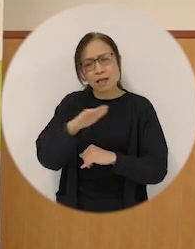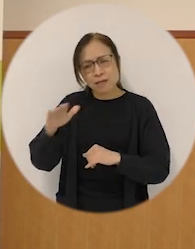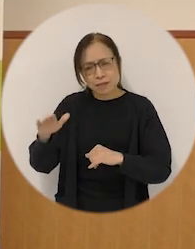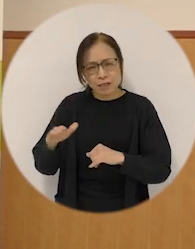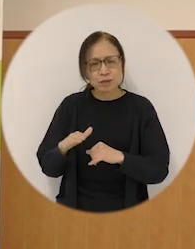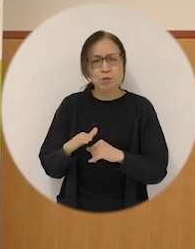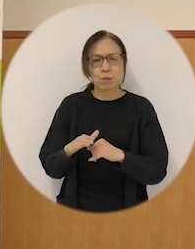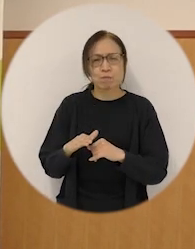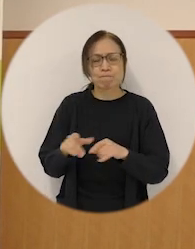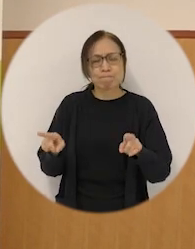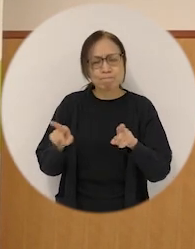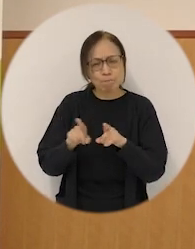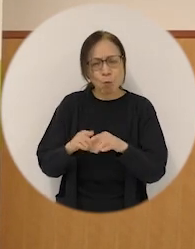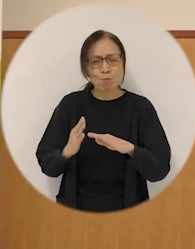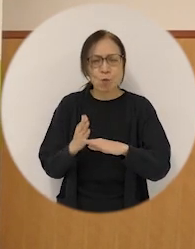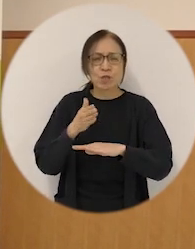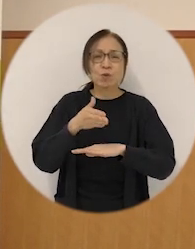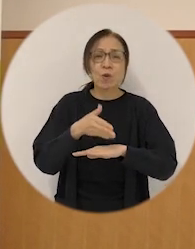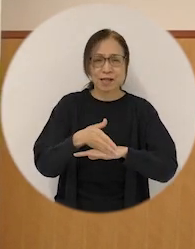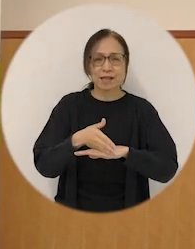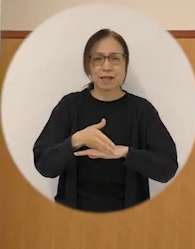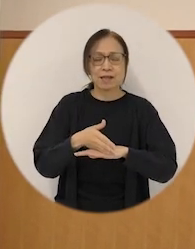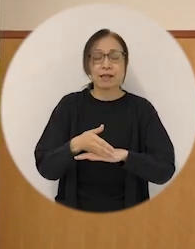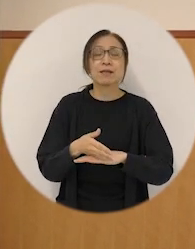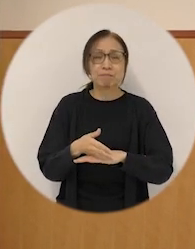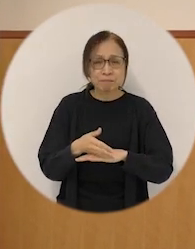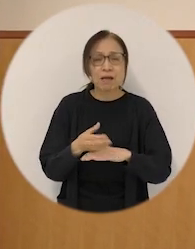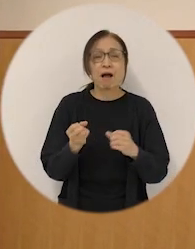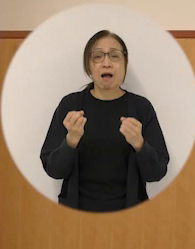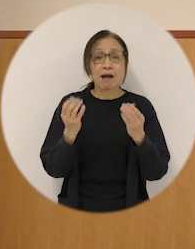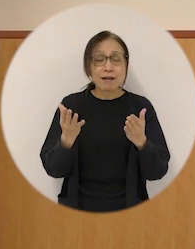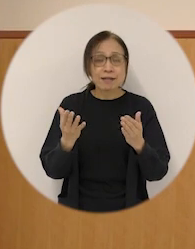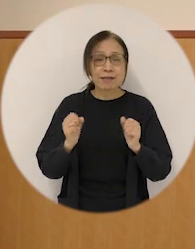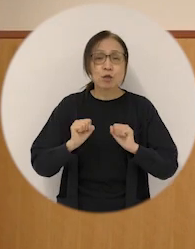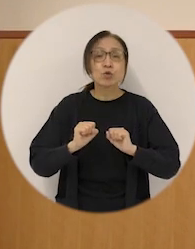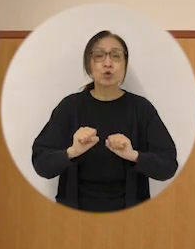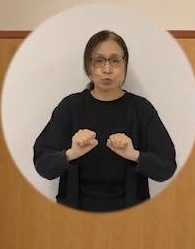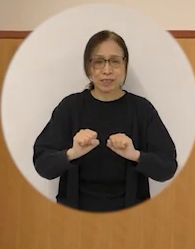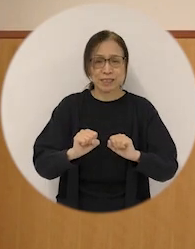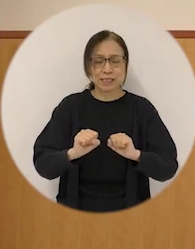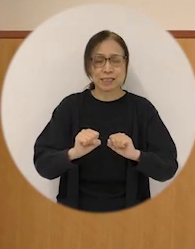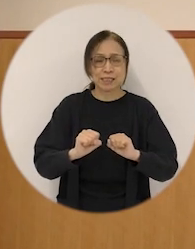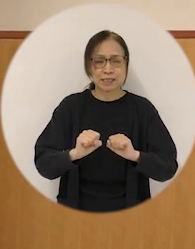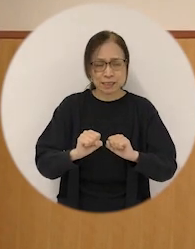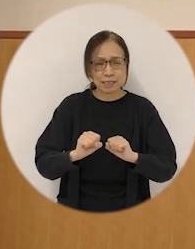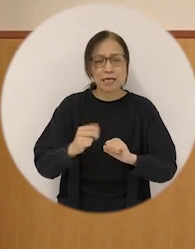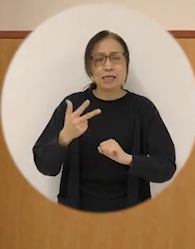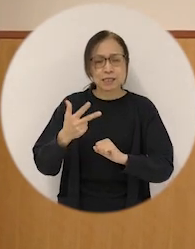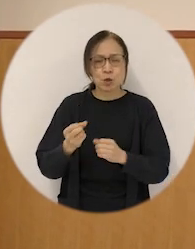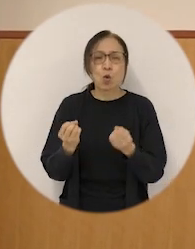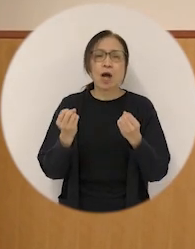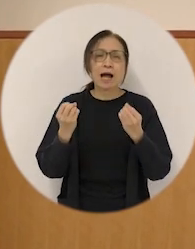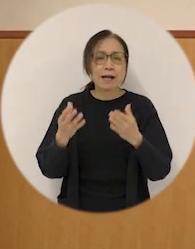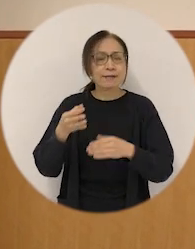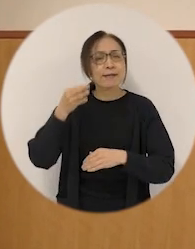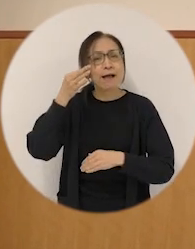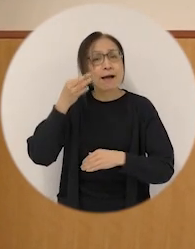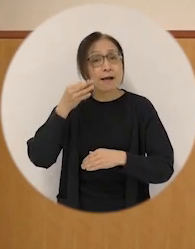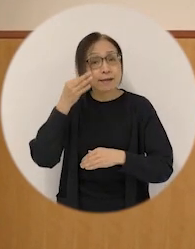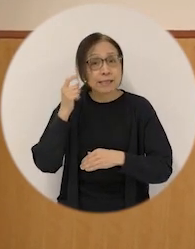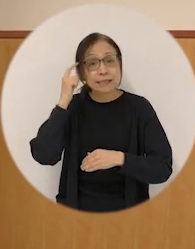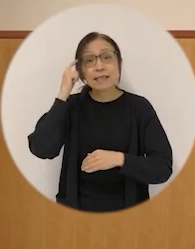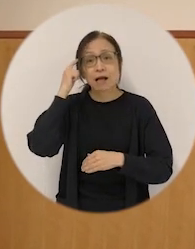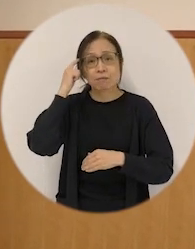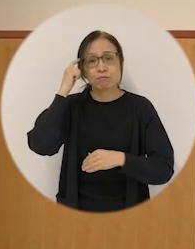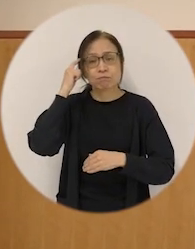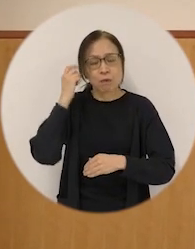て新たな取り組みやですね、須賀川市の新たな価値観みたいなものも